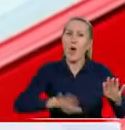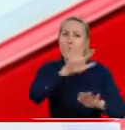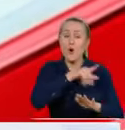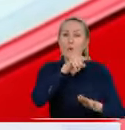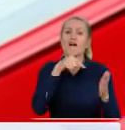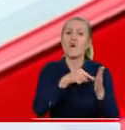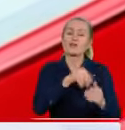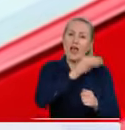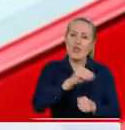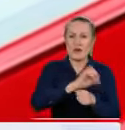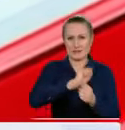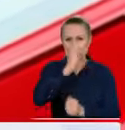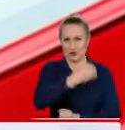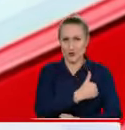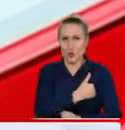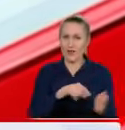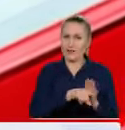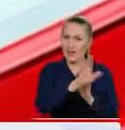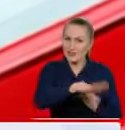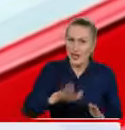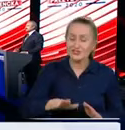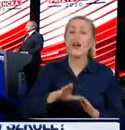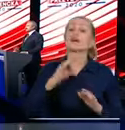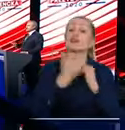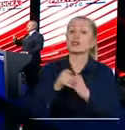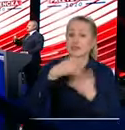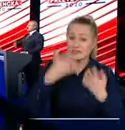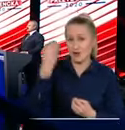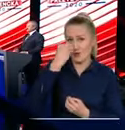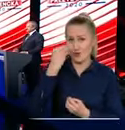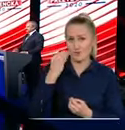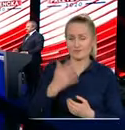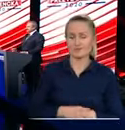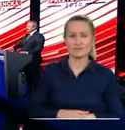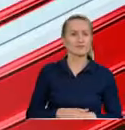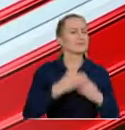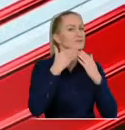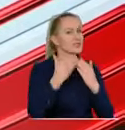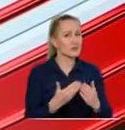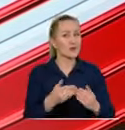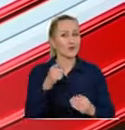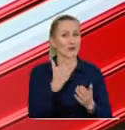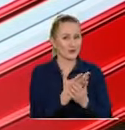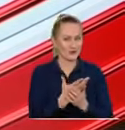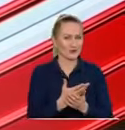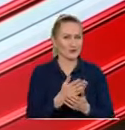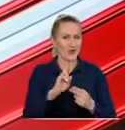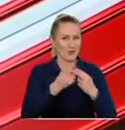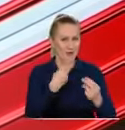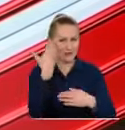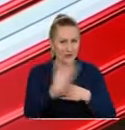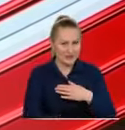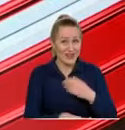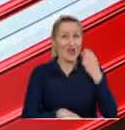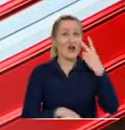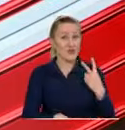wykładane w naszych szkołach dzieciom, które chcą się tego uczyć. Pytam, czy dziękuję to bardzo. I proszę państwa, to była już ostatnia odpowiedź w tej drugiej